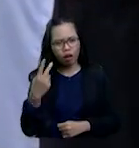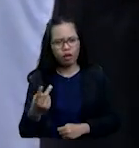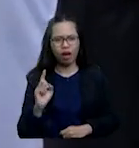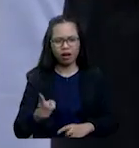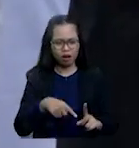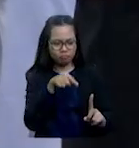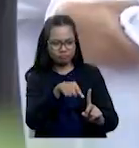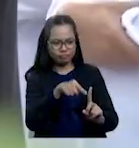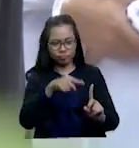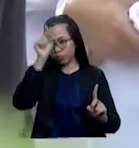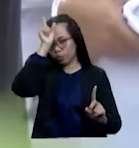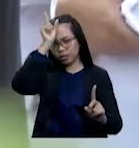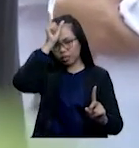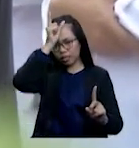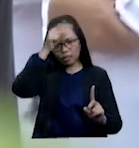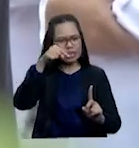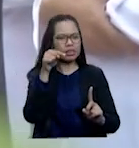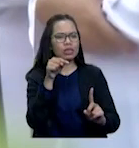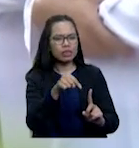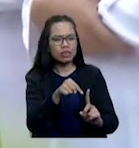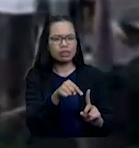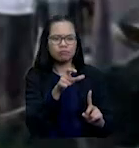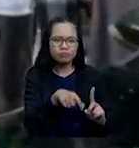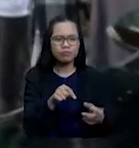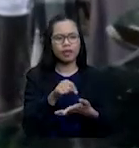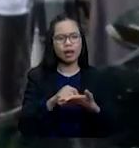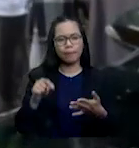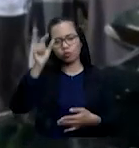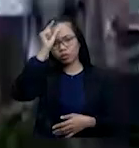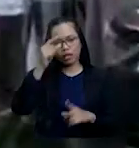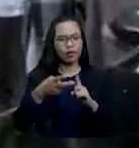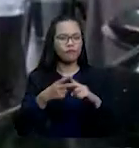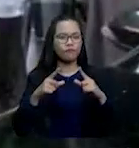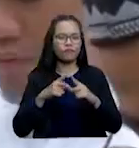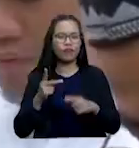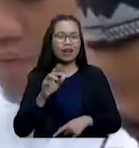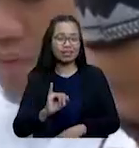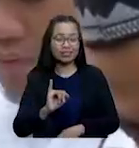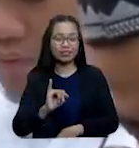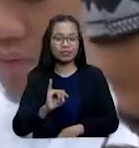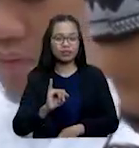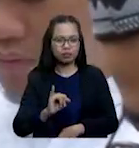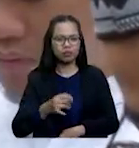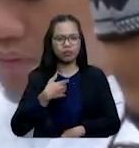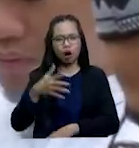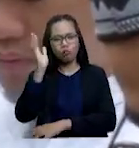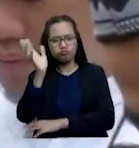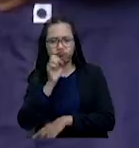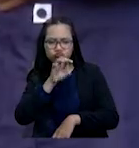salat masjid di Masjid Jami Al-Huda Muhammadiyah ini yaitu Ustadz Farik. Sedangkan untuk khotib, Ustadz Muhammad